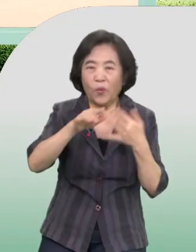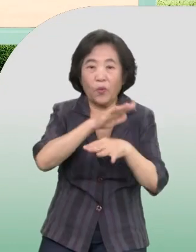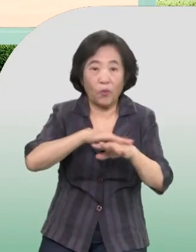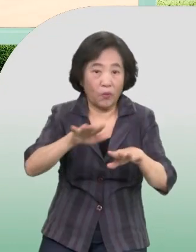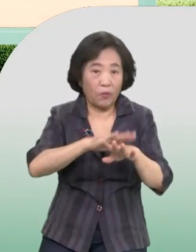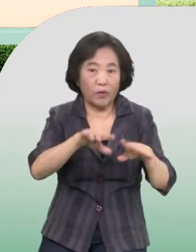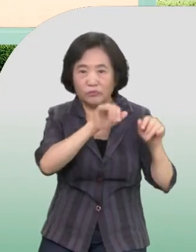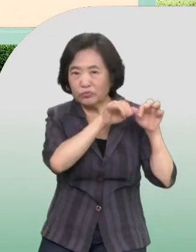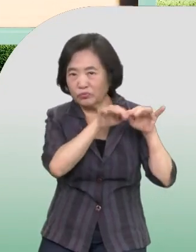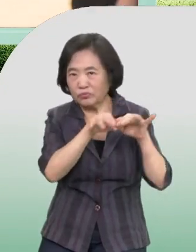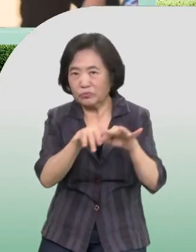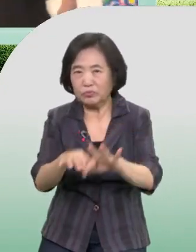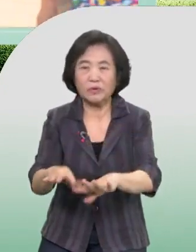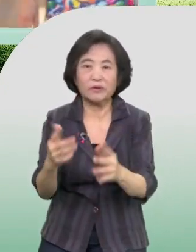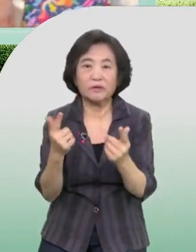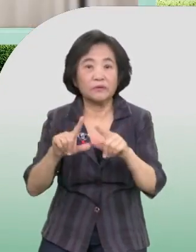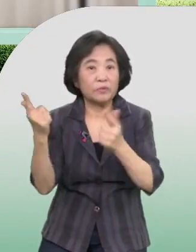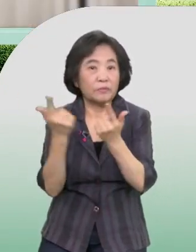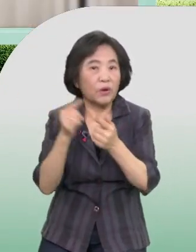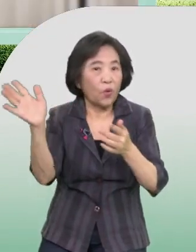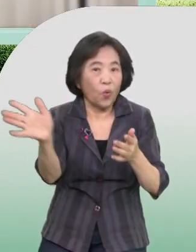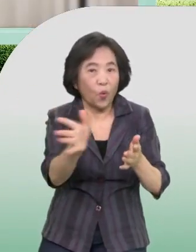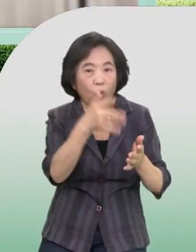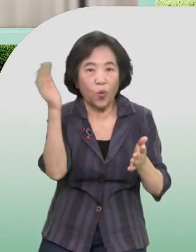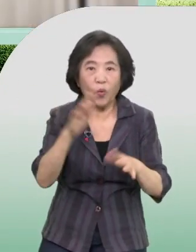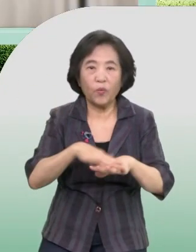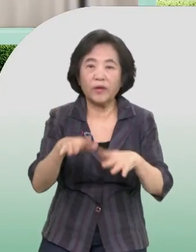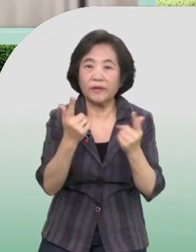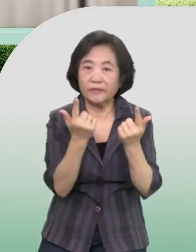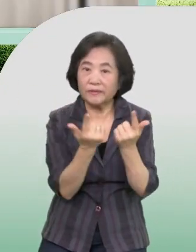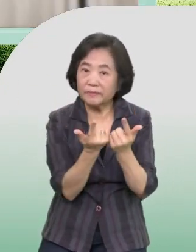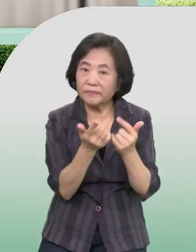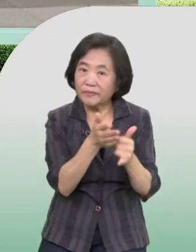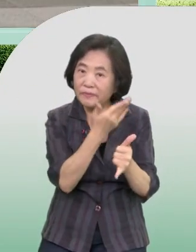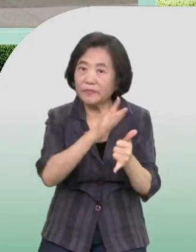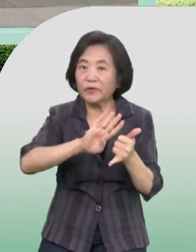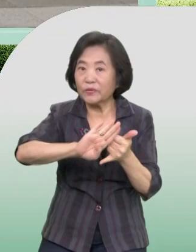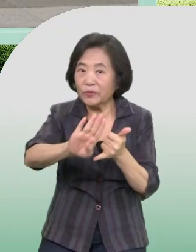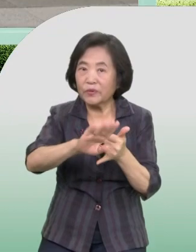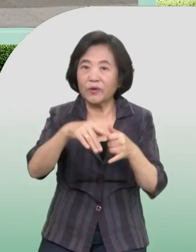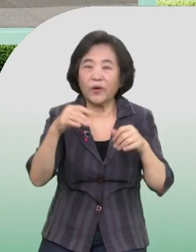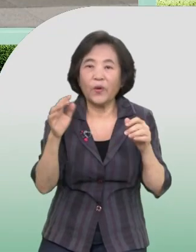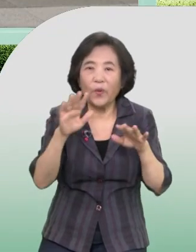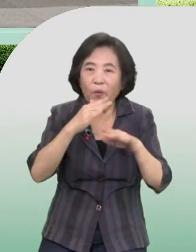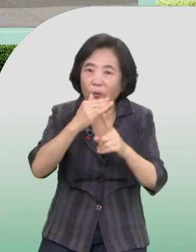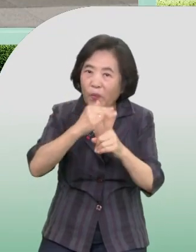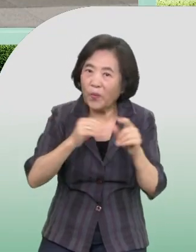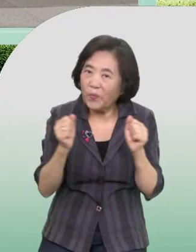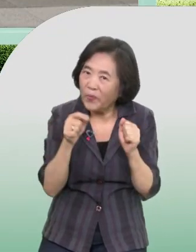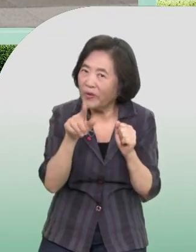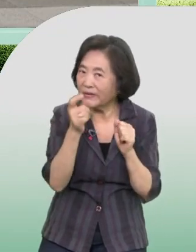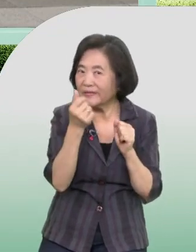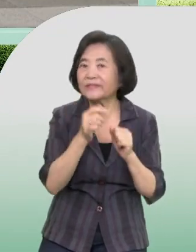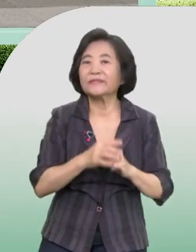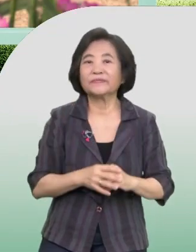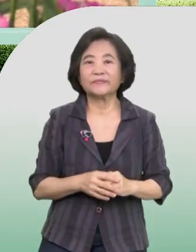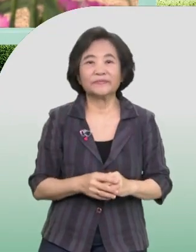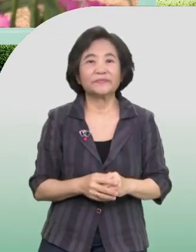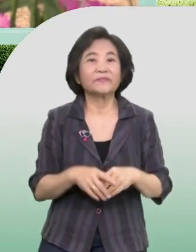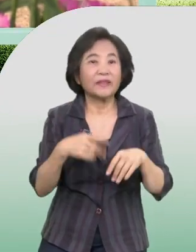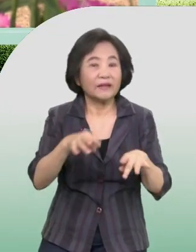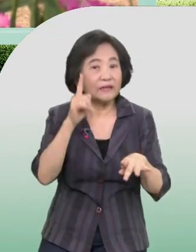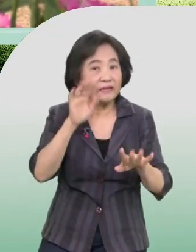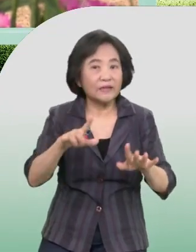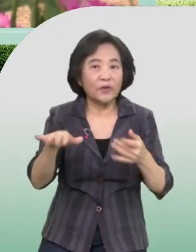受到貴方面通過韓國東北季風影響，北埔、東半埔温度會變得較大、較涼一些